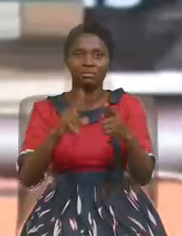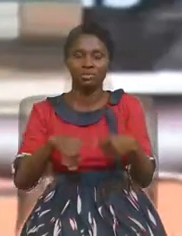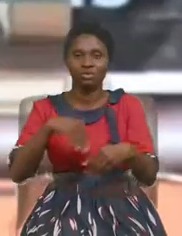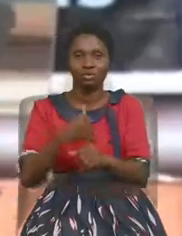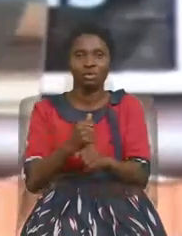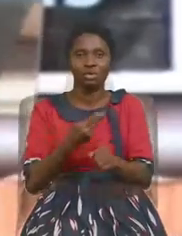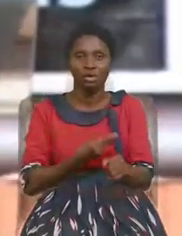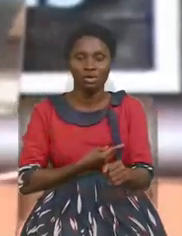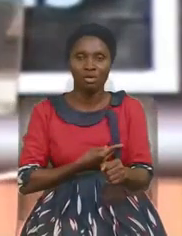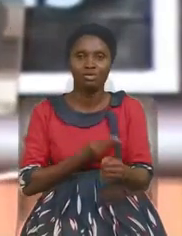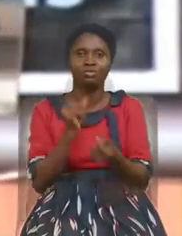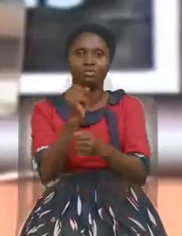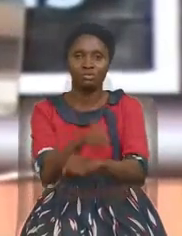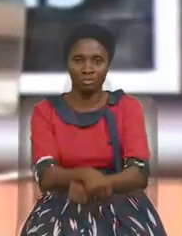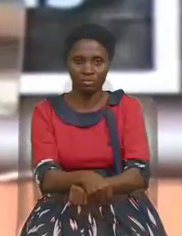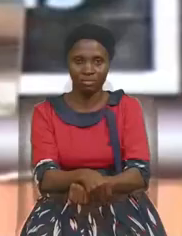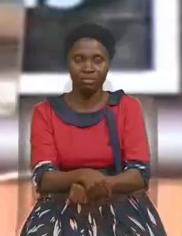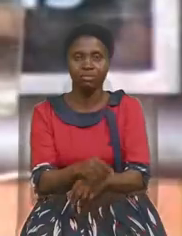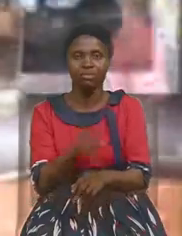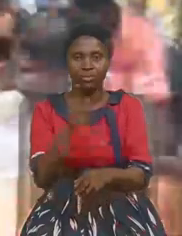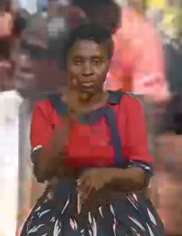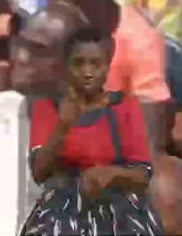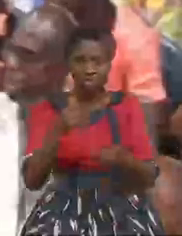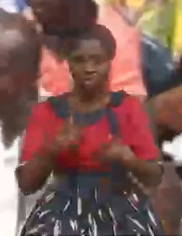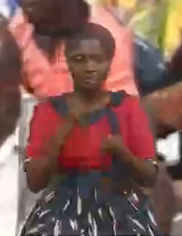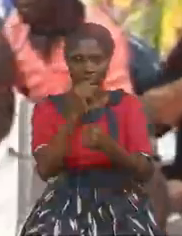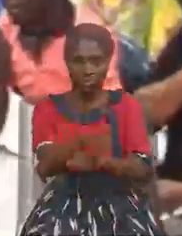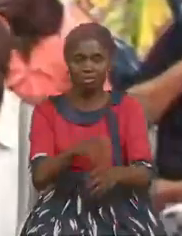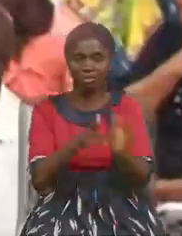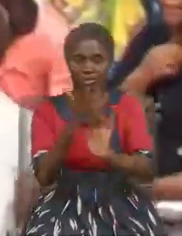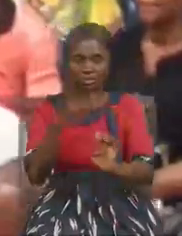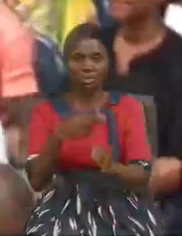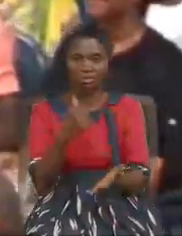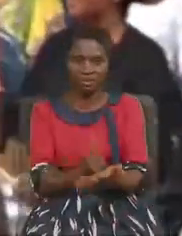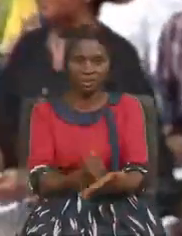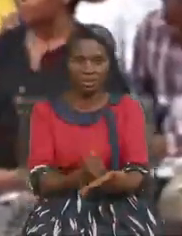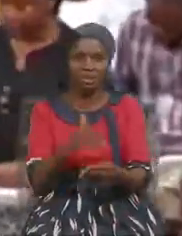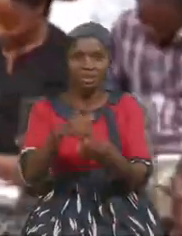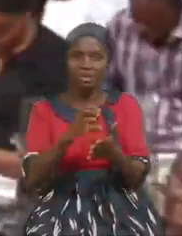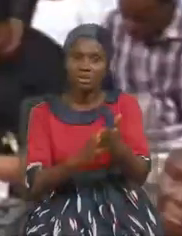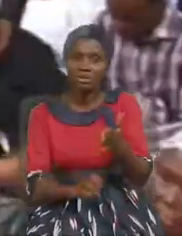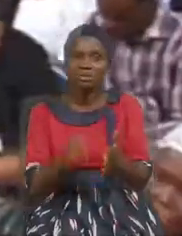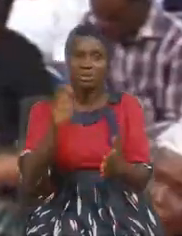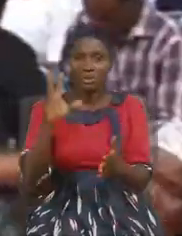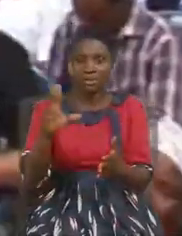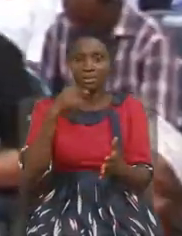et nous fait vaincre. Et tu as vaincu. Chapitre 3. Verset